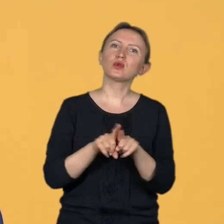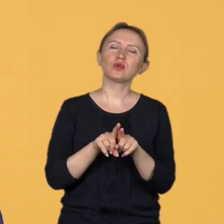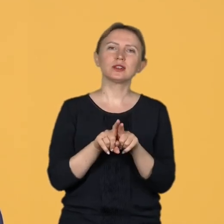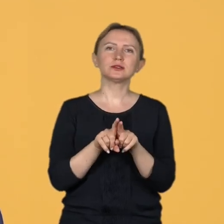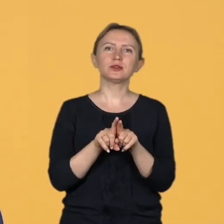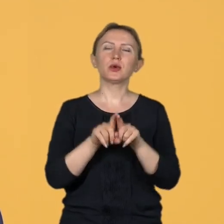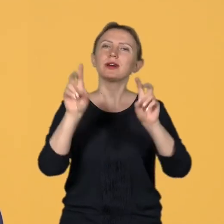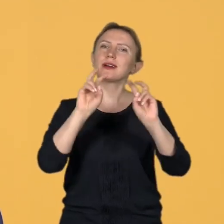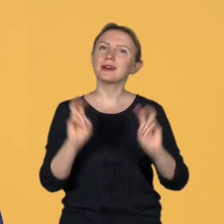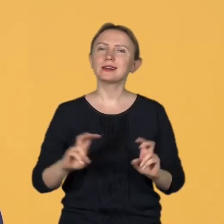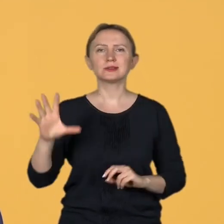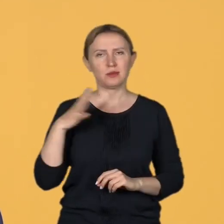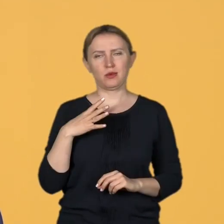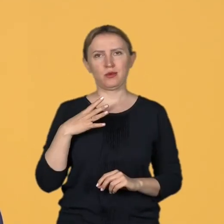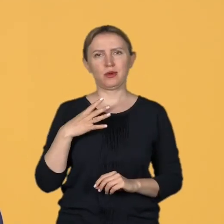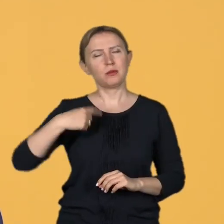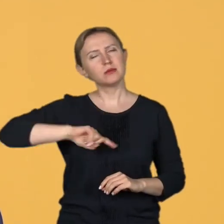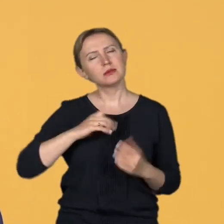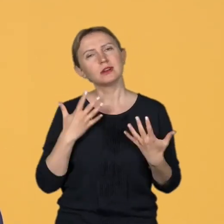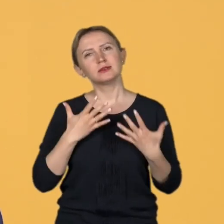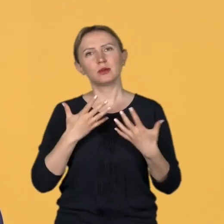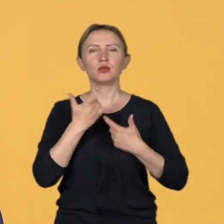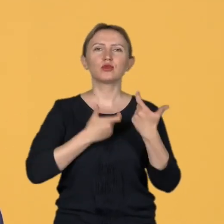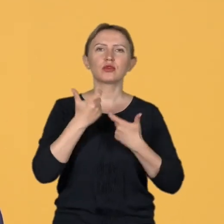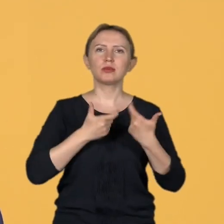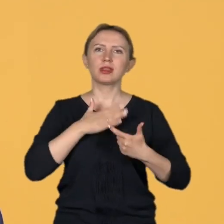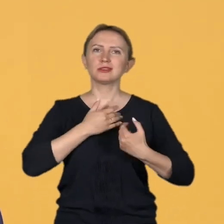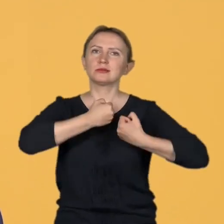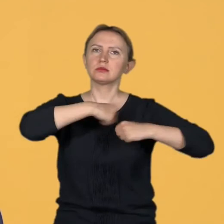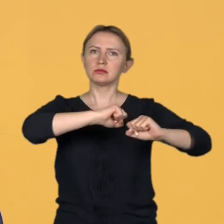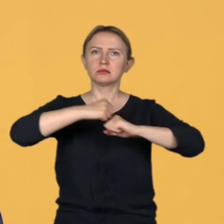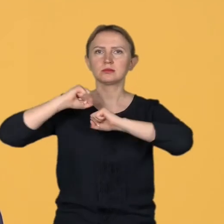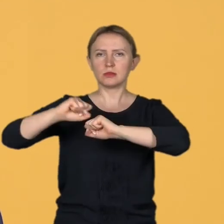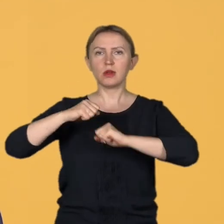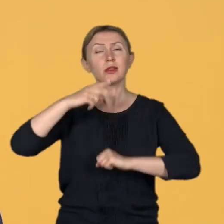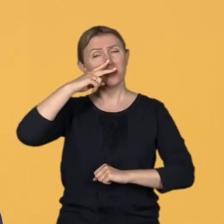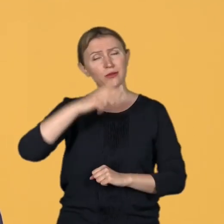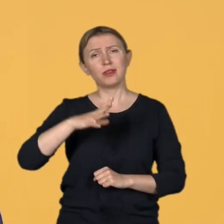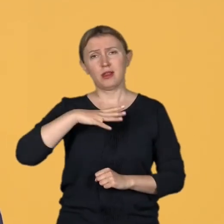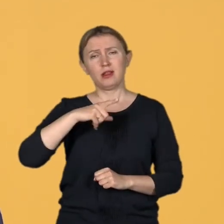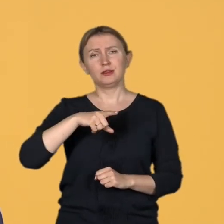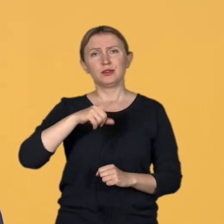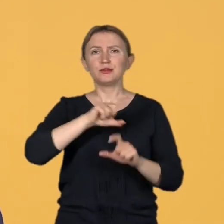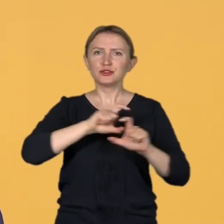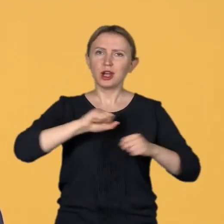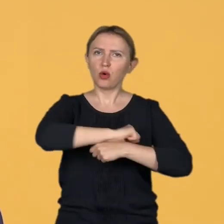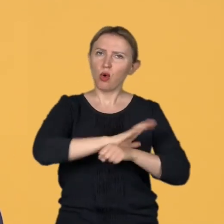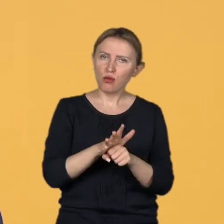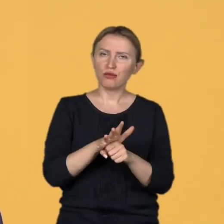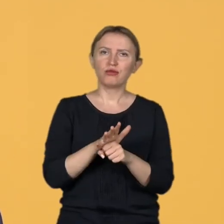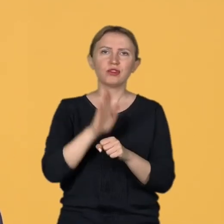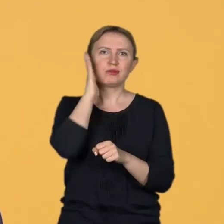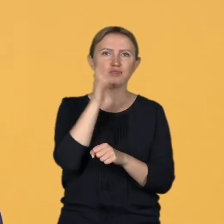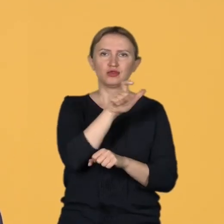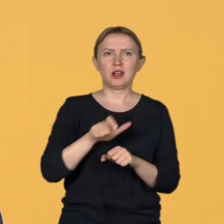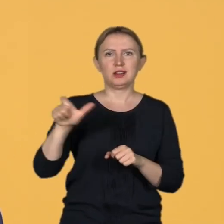z tego kryzysu, który mieliśmy. Chcemy w ten sposób też budować swoją odporność. Było widać, że w czasie COVID-u